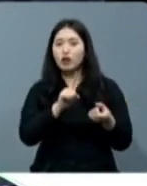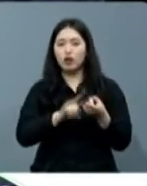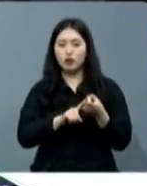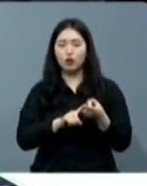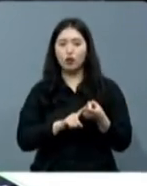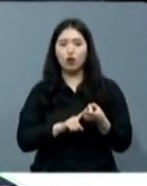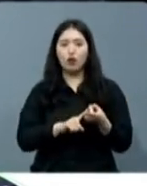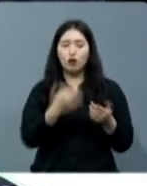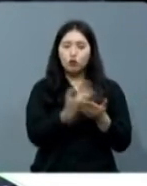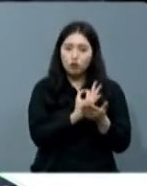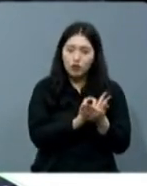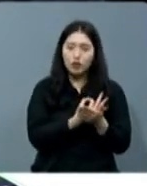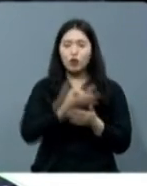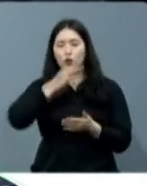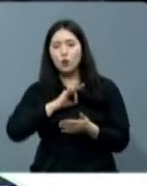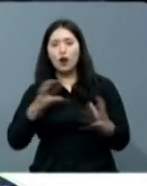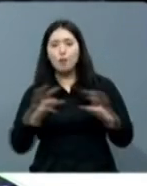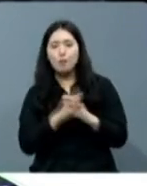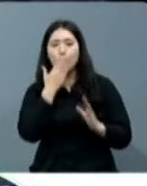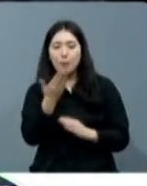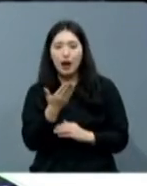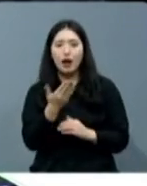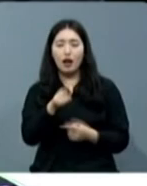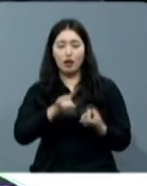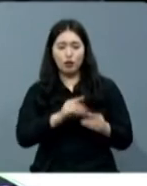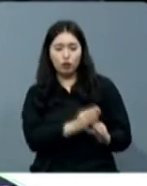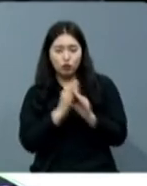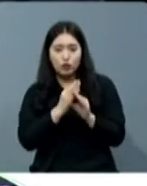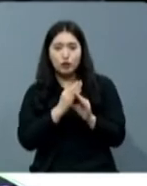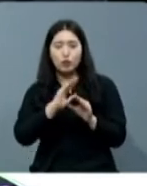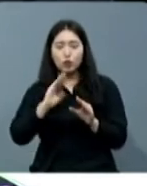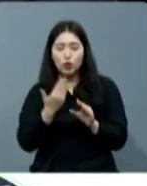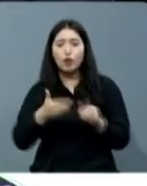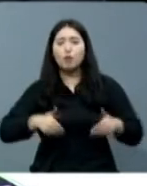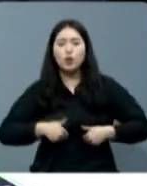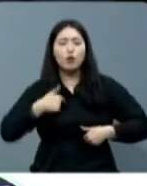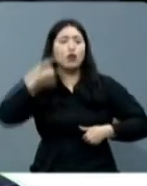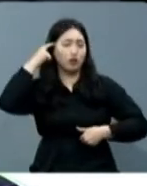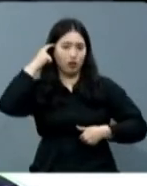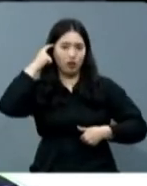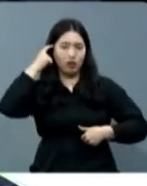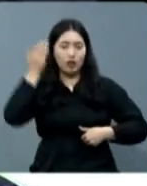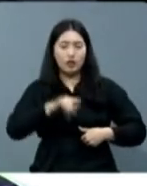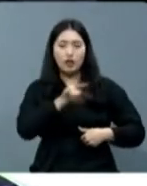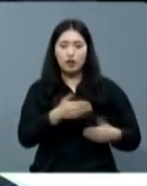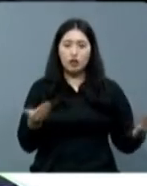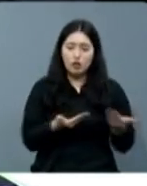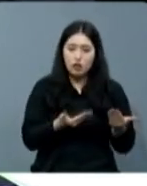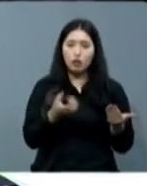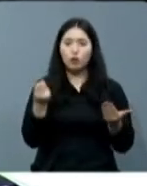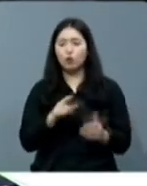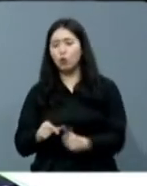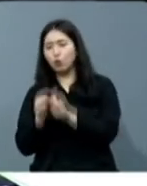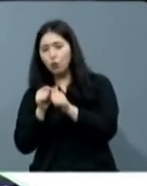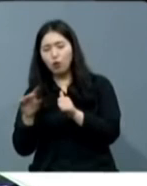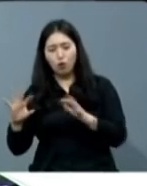수익성과 효율성이 나오는 일감주도 성장이라야 된다는 게 저의 생각인데, 이것도 일감과 고용 이렇게